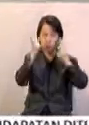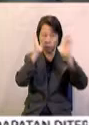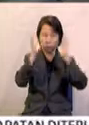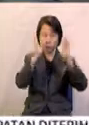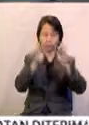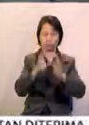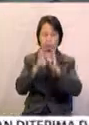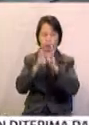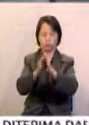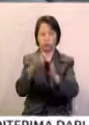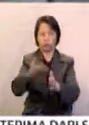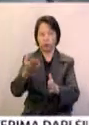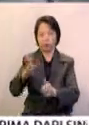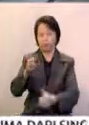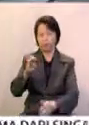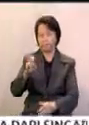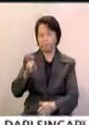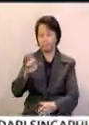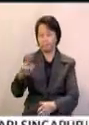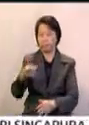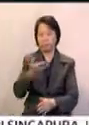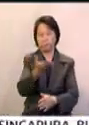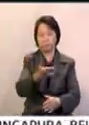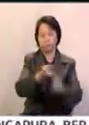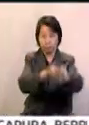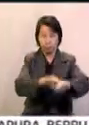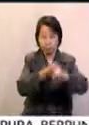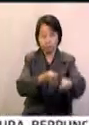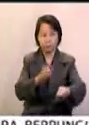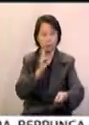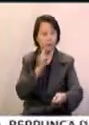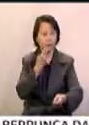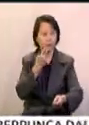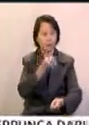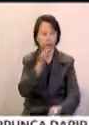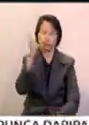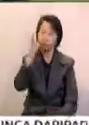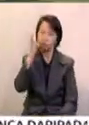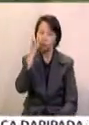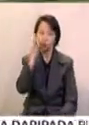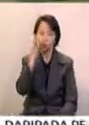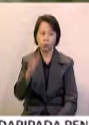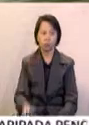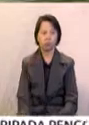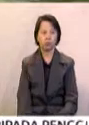antaranya melibatkan bahan mentah serta produk pertanian seperti sayur-sayuran dan